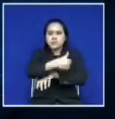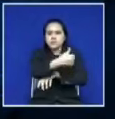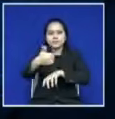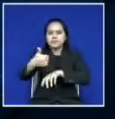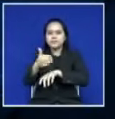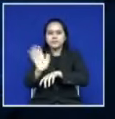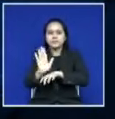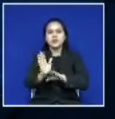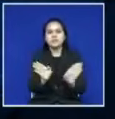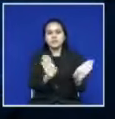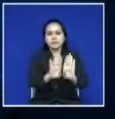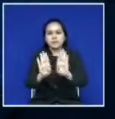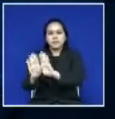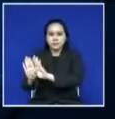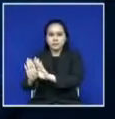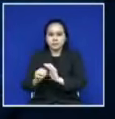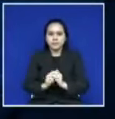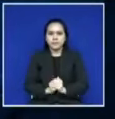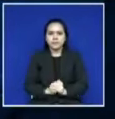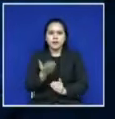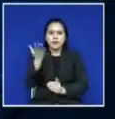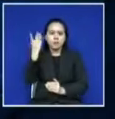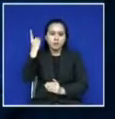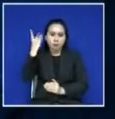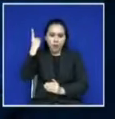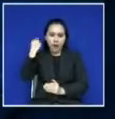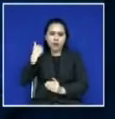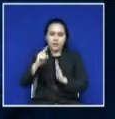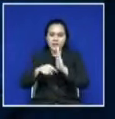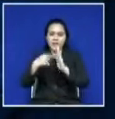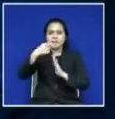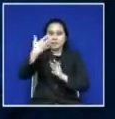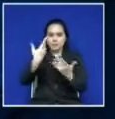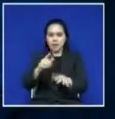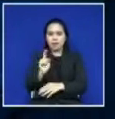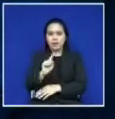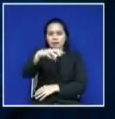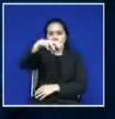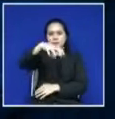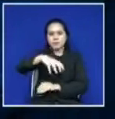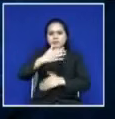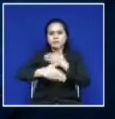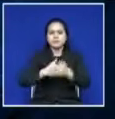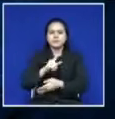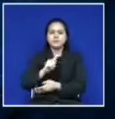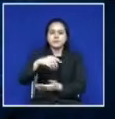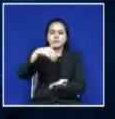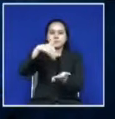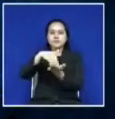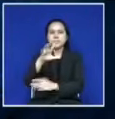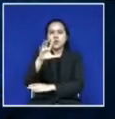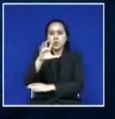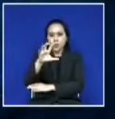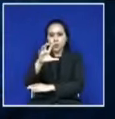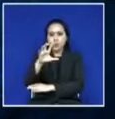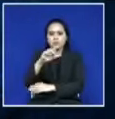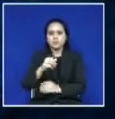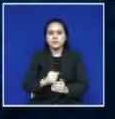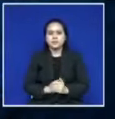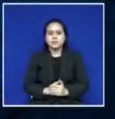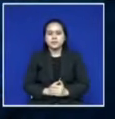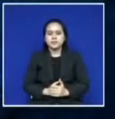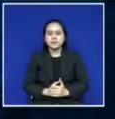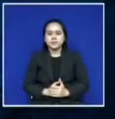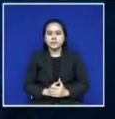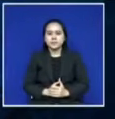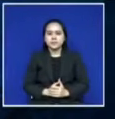ได้ทำไปในที่แรกแล้วนะฮะเมื่อวานตามประกาศของจังหวัดนะครับคือตลาดกลางกุ้งนะครับในตรงส่วนนี้นะครับนอกจากนี้แล้วเนี่ยเ